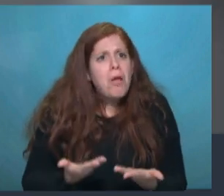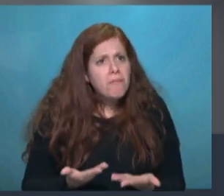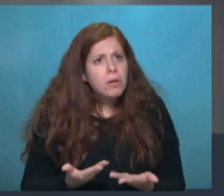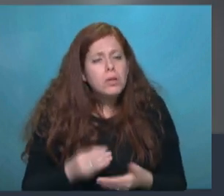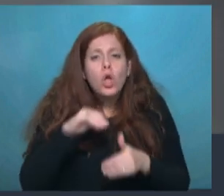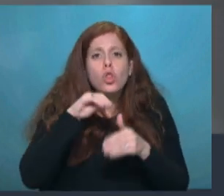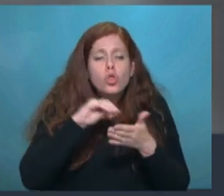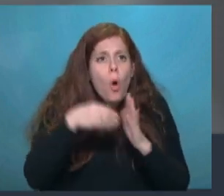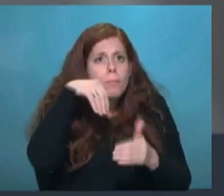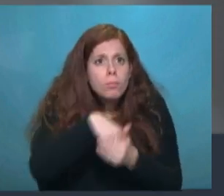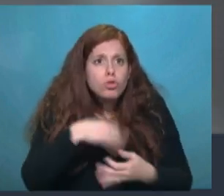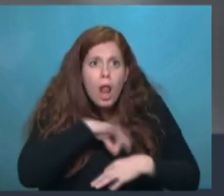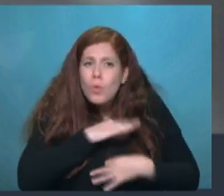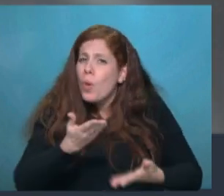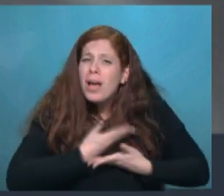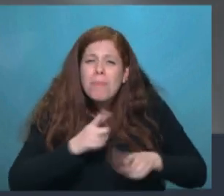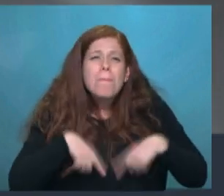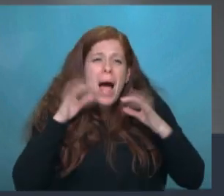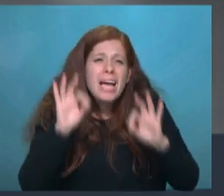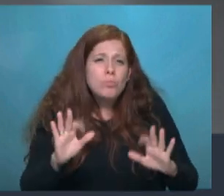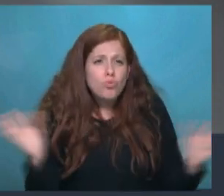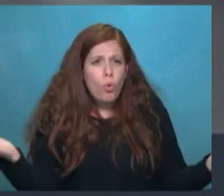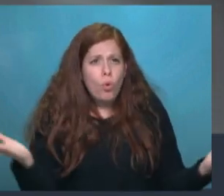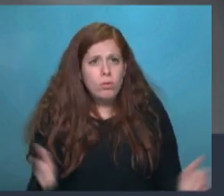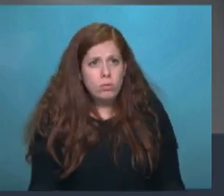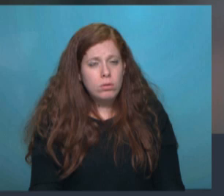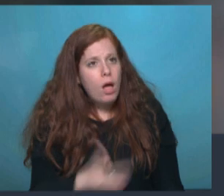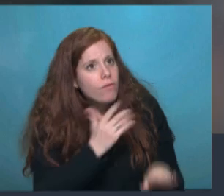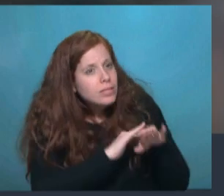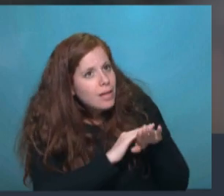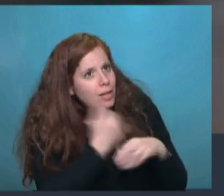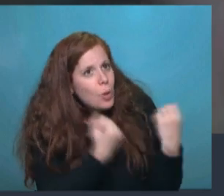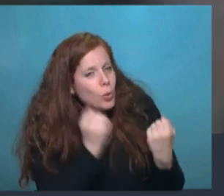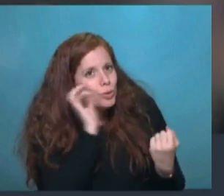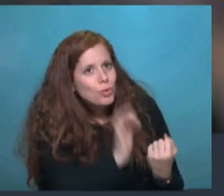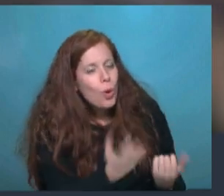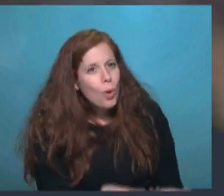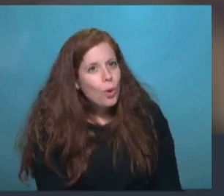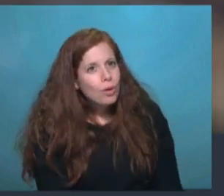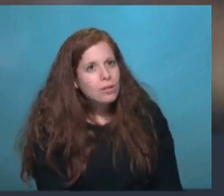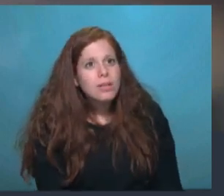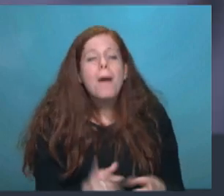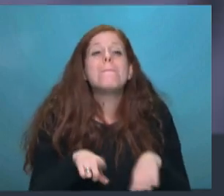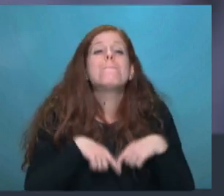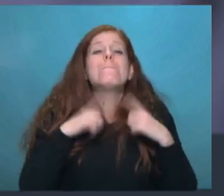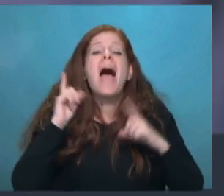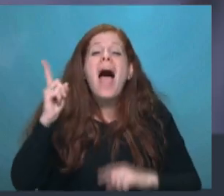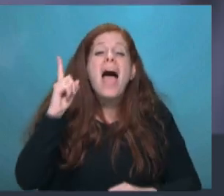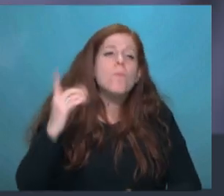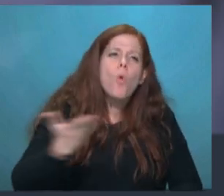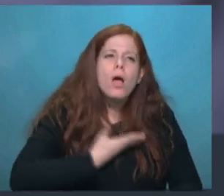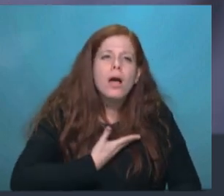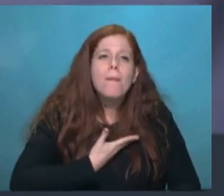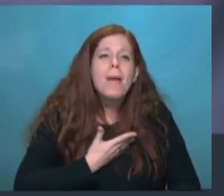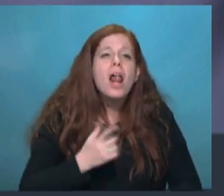שלנו, הוא לא יקבל בחיים שלו. אבל סליחה, זה האוטו שלו. בחיים הוא יקבל דוחות